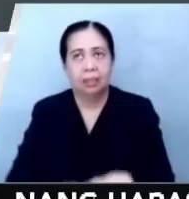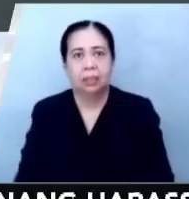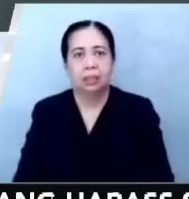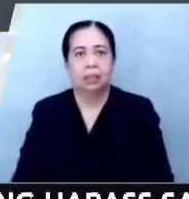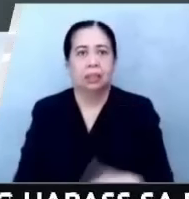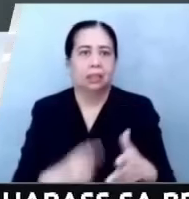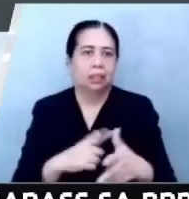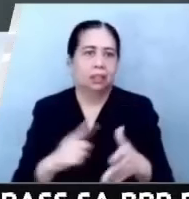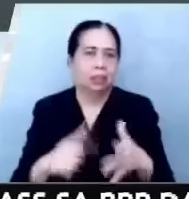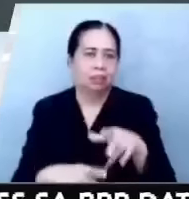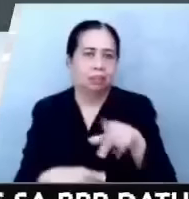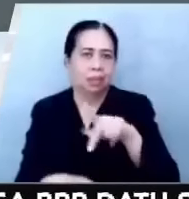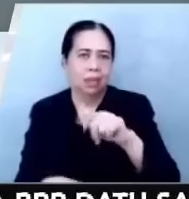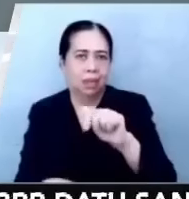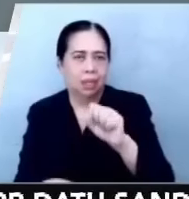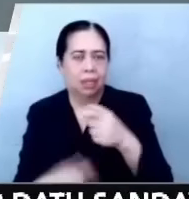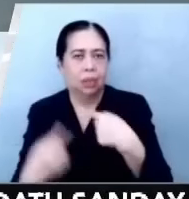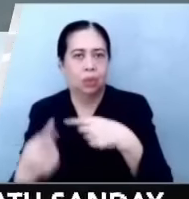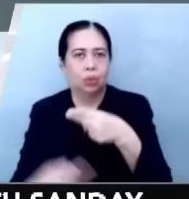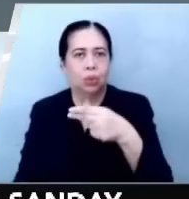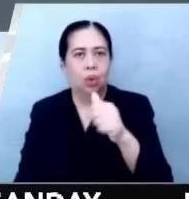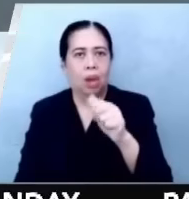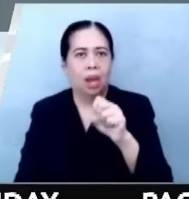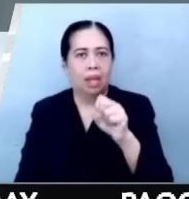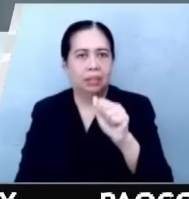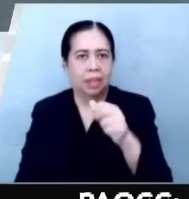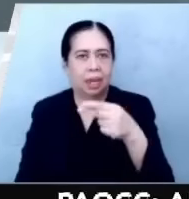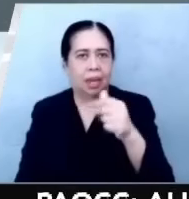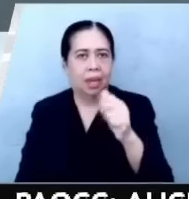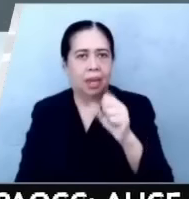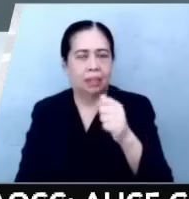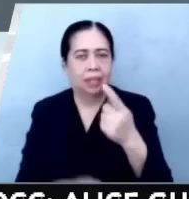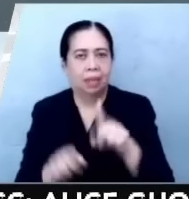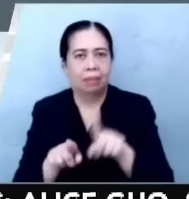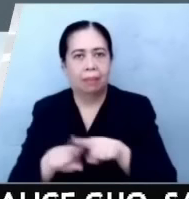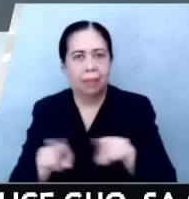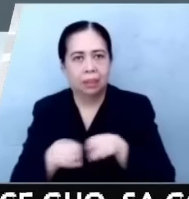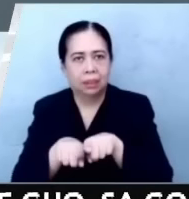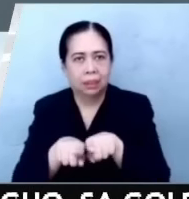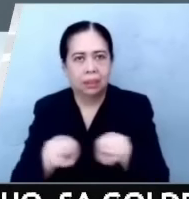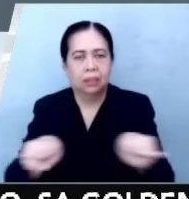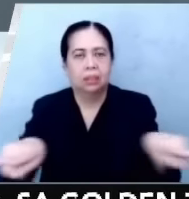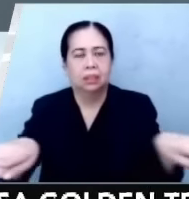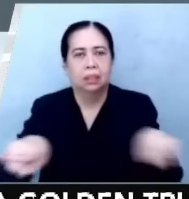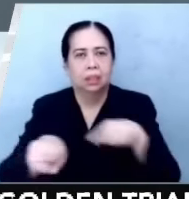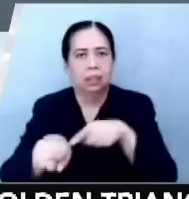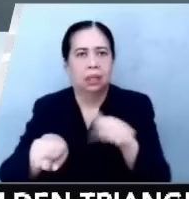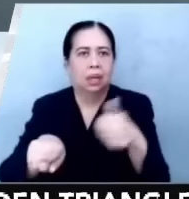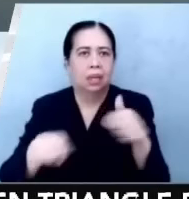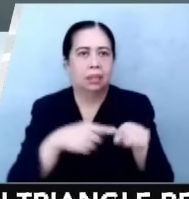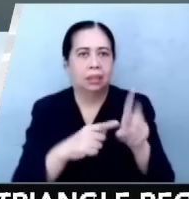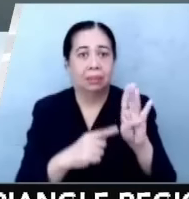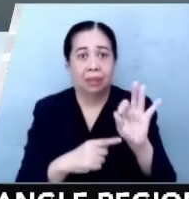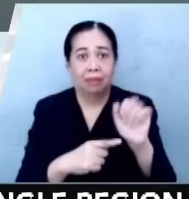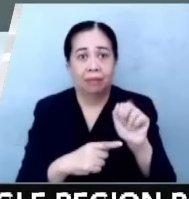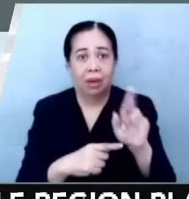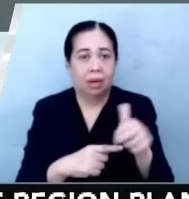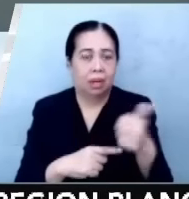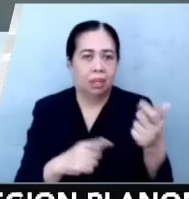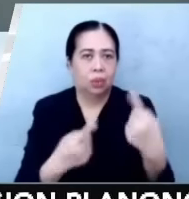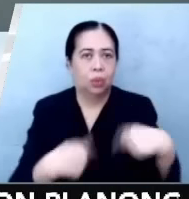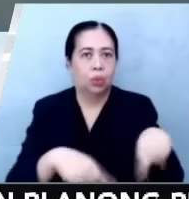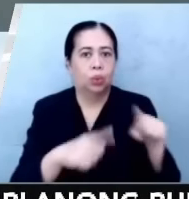to Hasa-Hasa. So, opo. Naghiwalay lang sila from Pag-asa because the other BFAR vessel went to